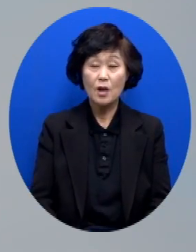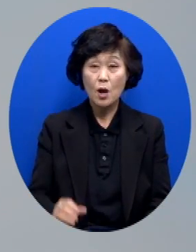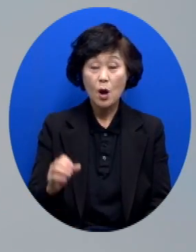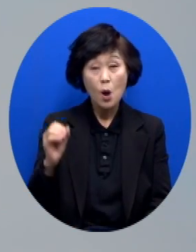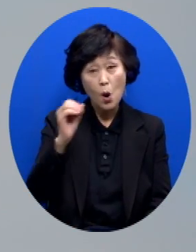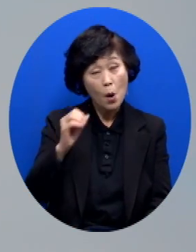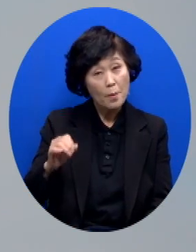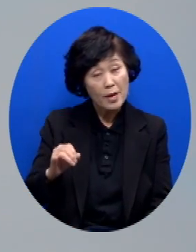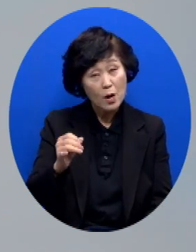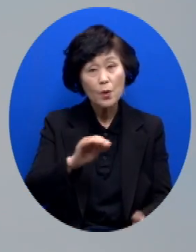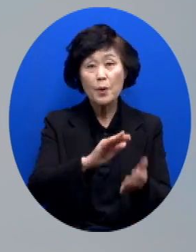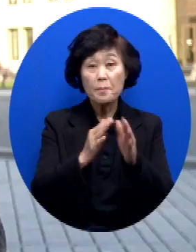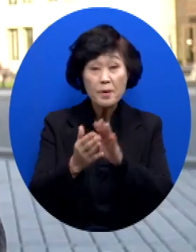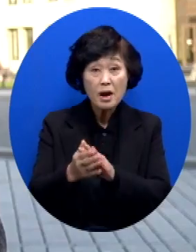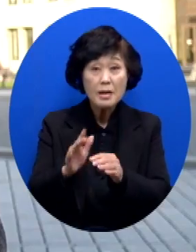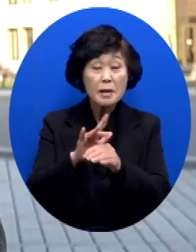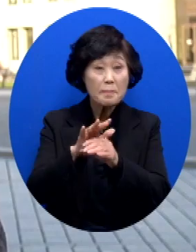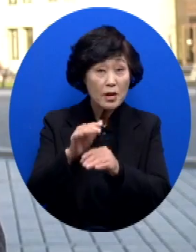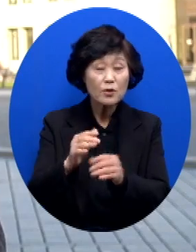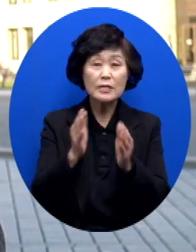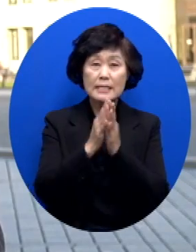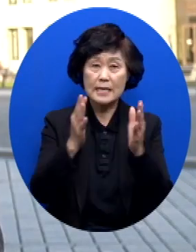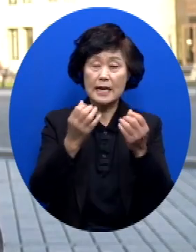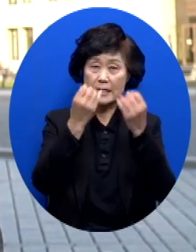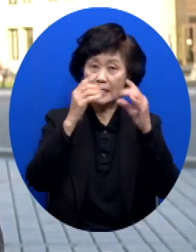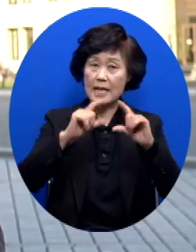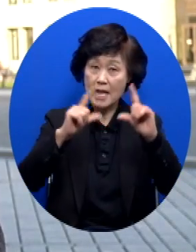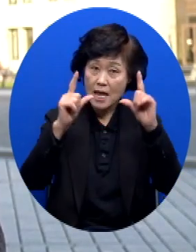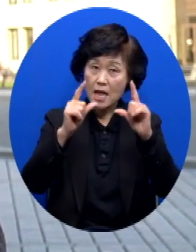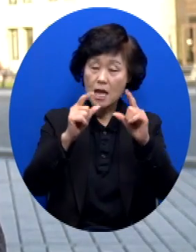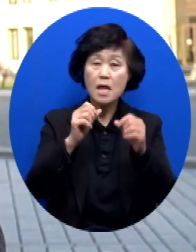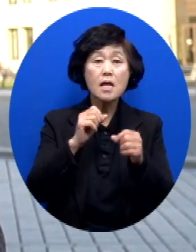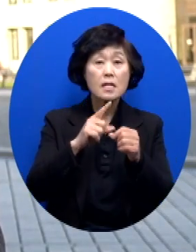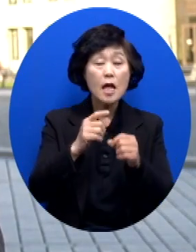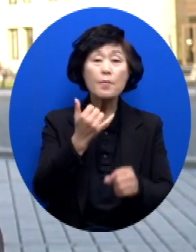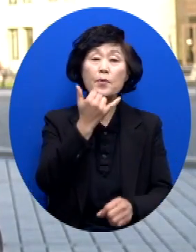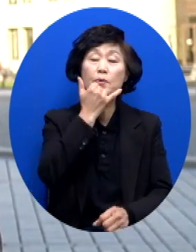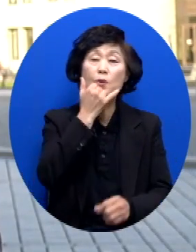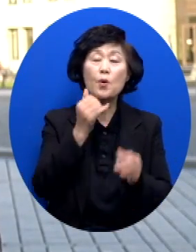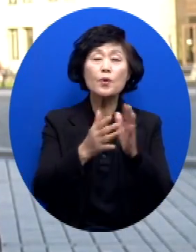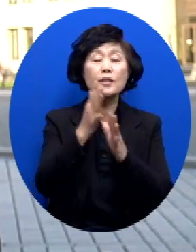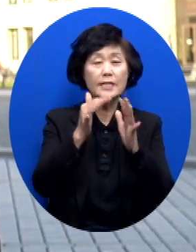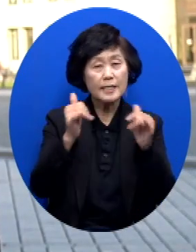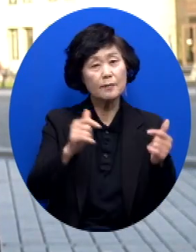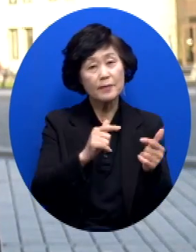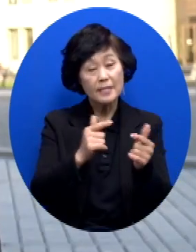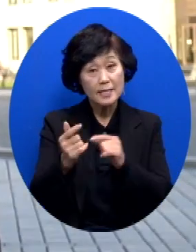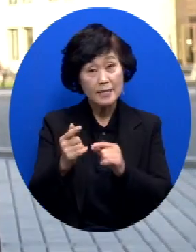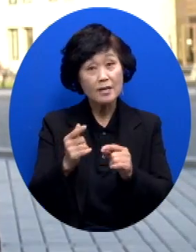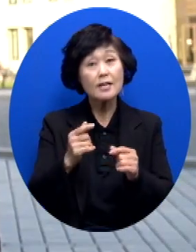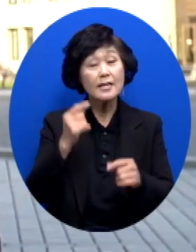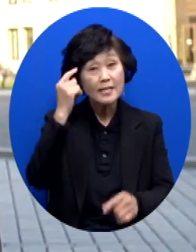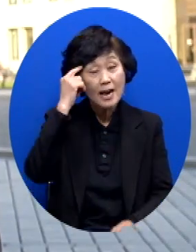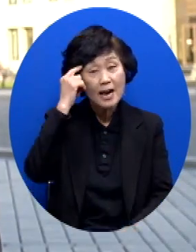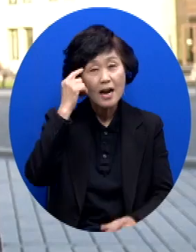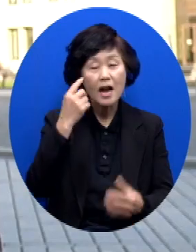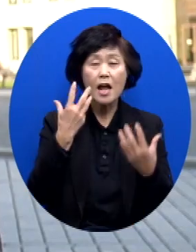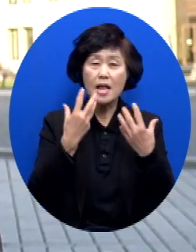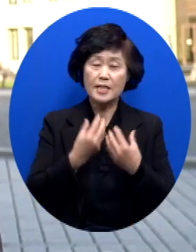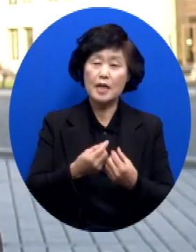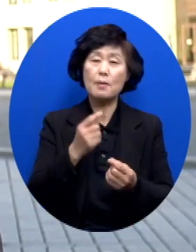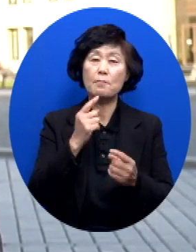변이 바이러스와 함께 시작한 2022년 새해. 하지만 대부분의 독일 시민들은 절망보다는 희망이 더 많이